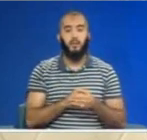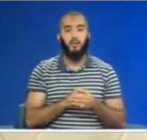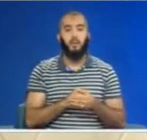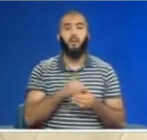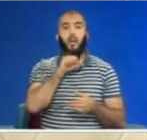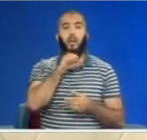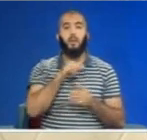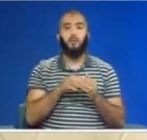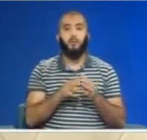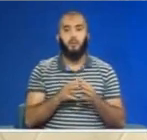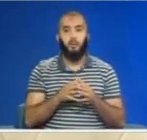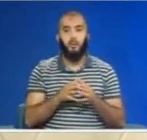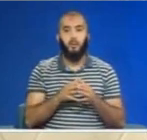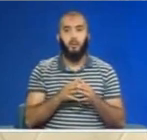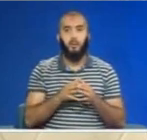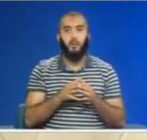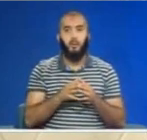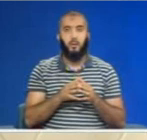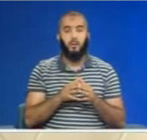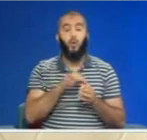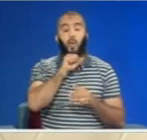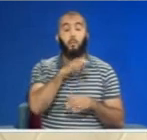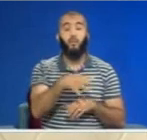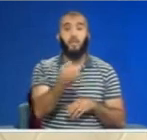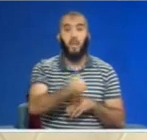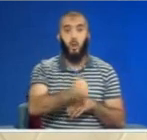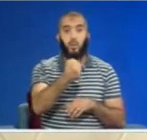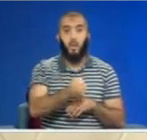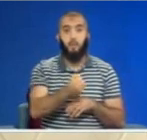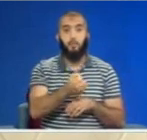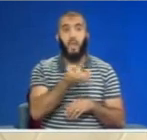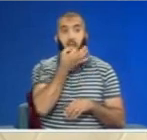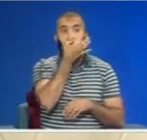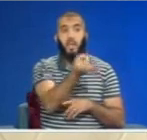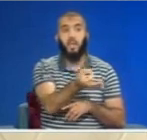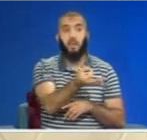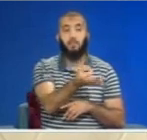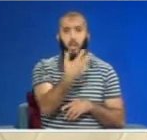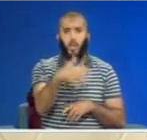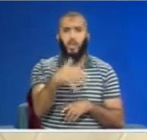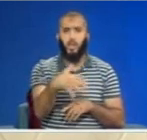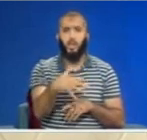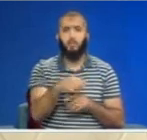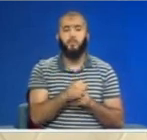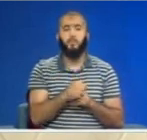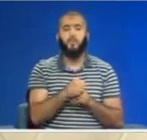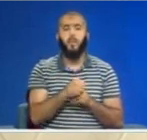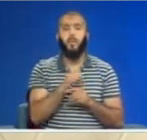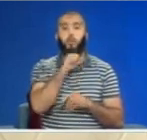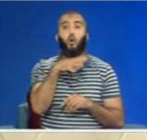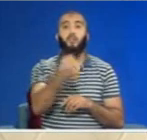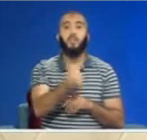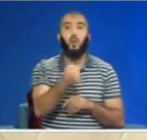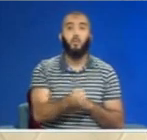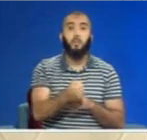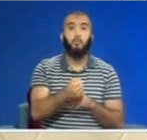والنبي صلى الله عليه وسلم زيادة في الكفر. نعم، والنبي صلى الله عليه وسلم أخبرنا أنه في وقته قد استدار الزمان وعاد